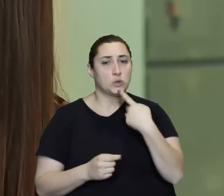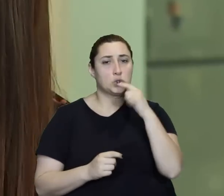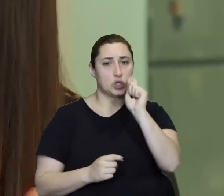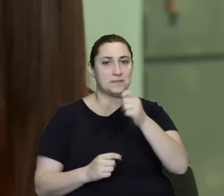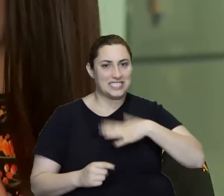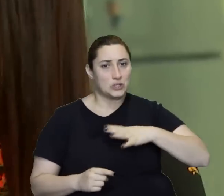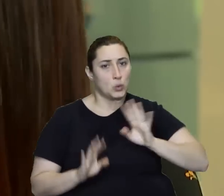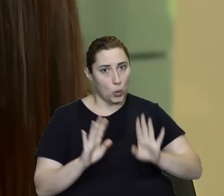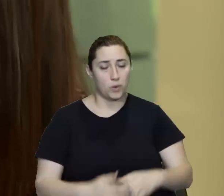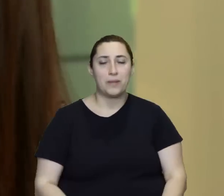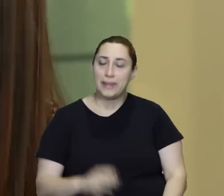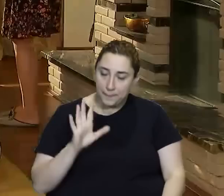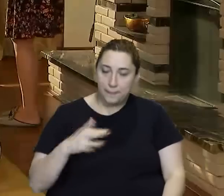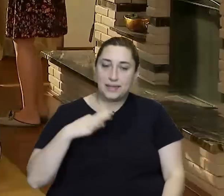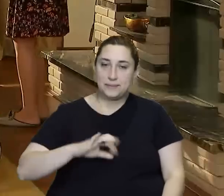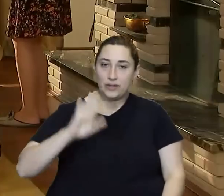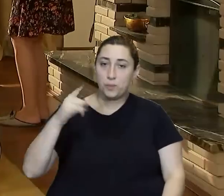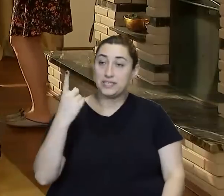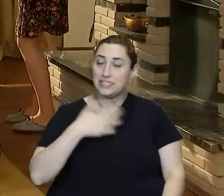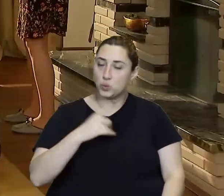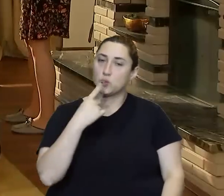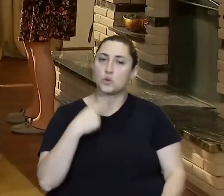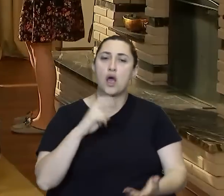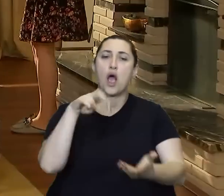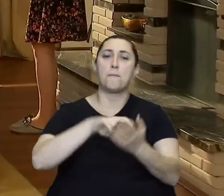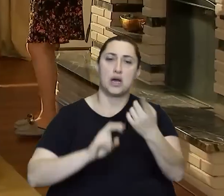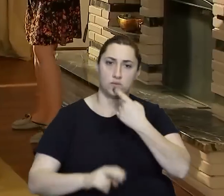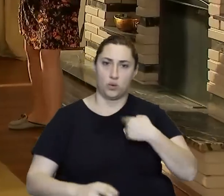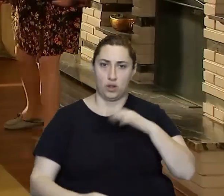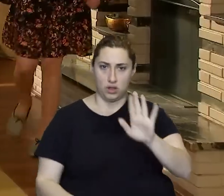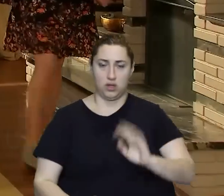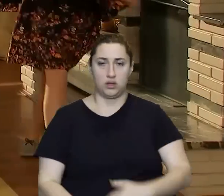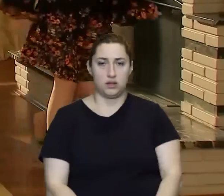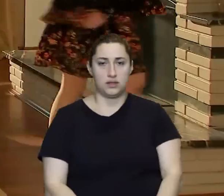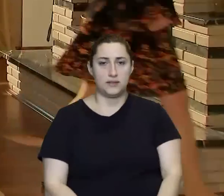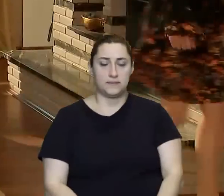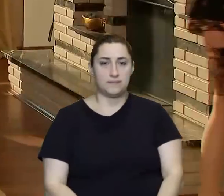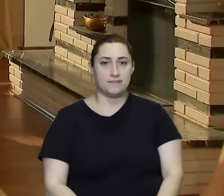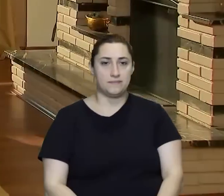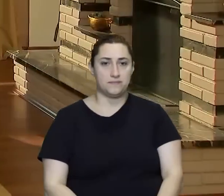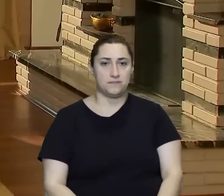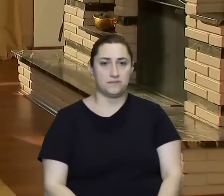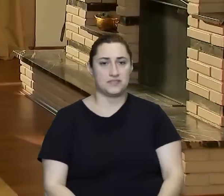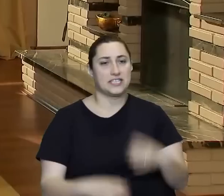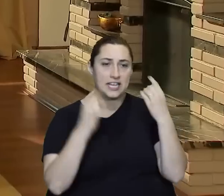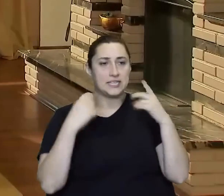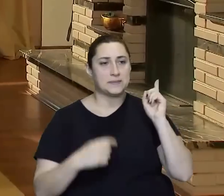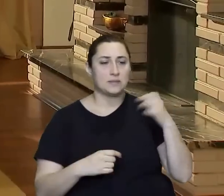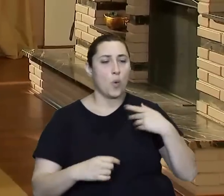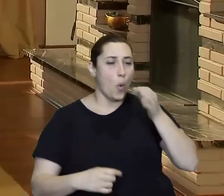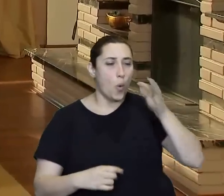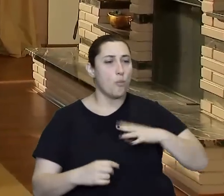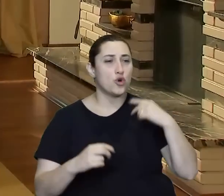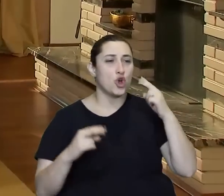bir şey istersen bana seslen, tamam mı? Hiç kalkma, sadece bana seslen. Mutfağa gidiyor. Mendebur gelin. Oğlumu